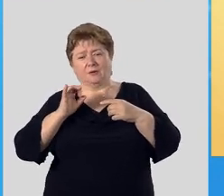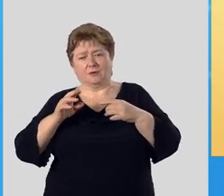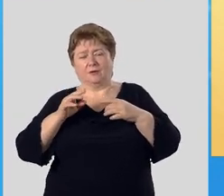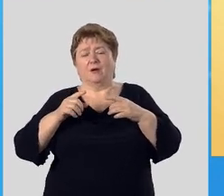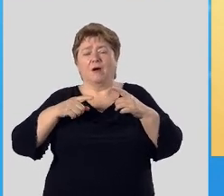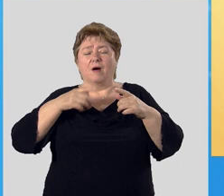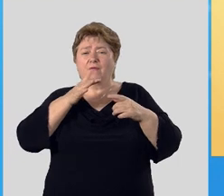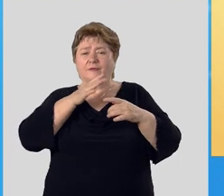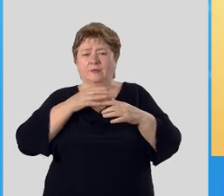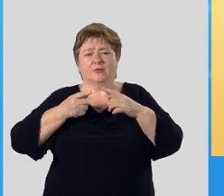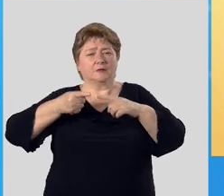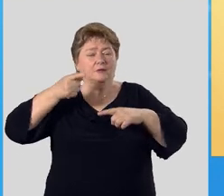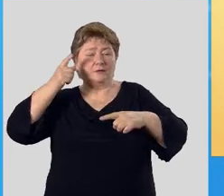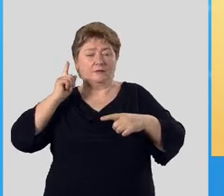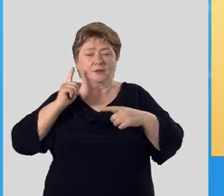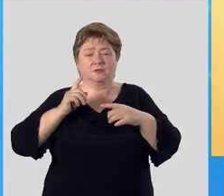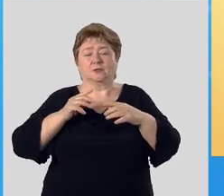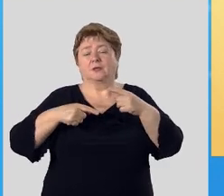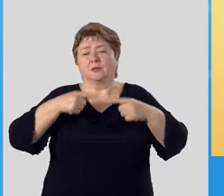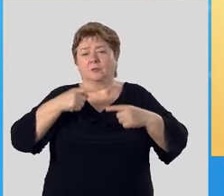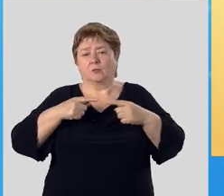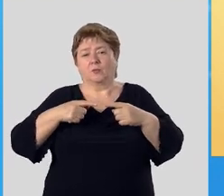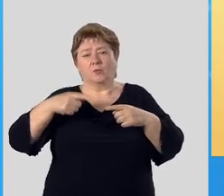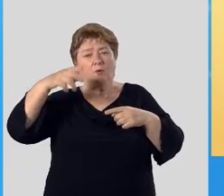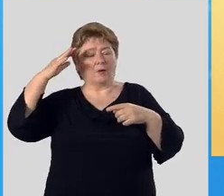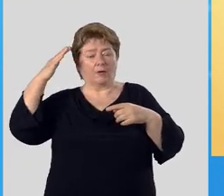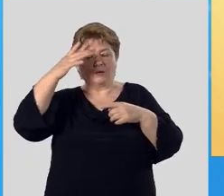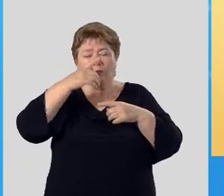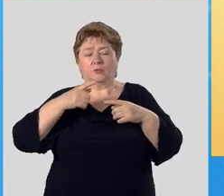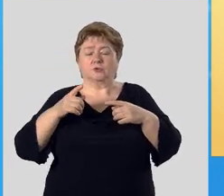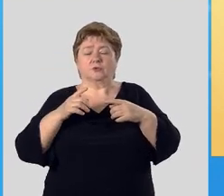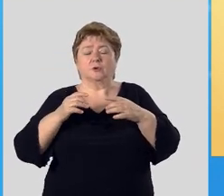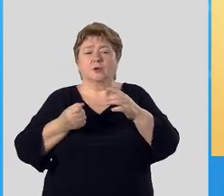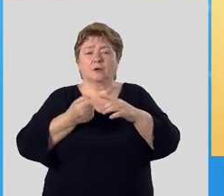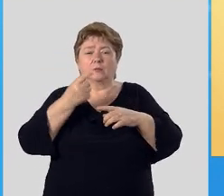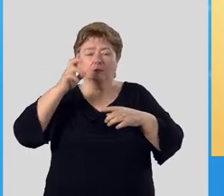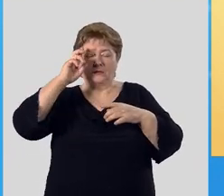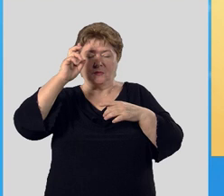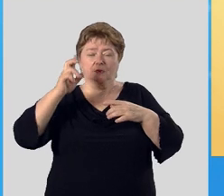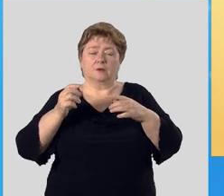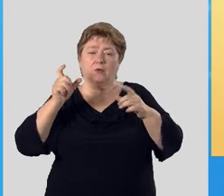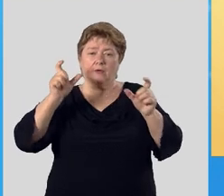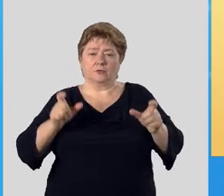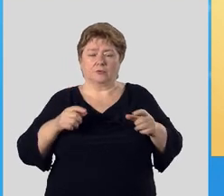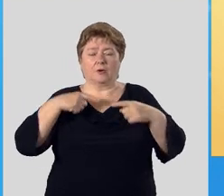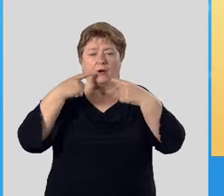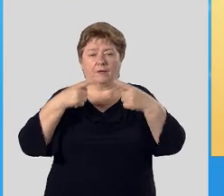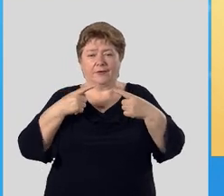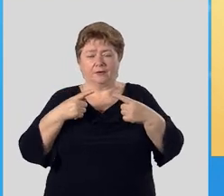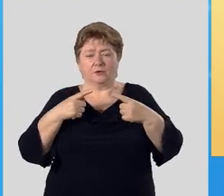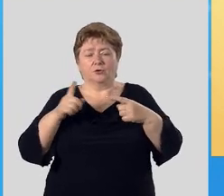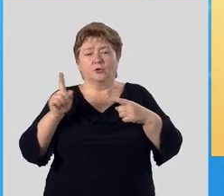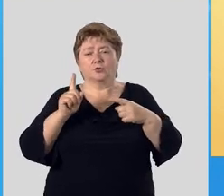в эпоху античности оспаривая гипотезу божественного сотворения людей он предполагал